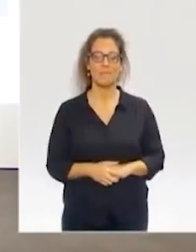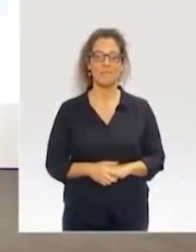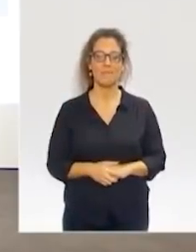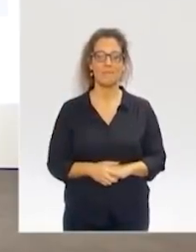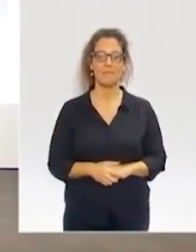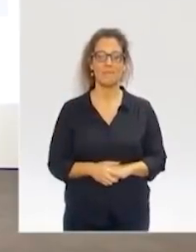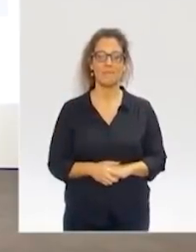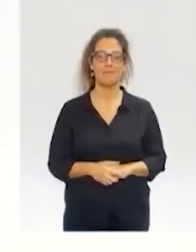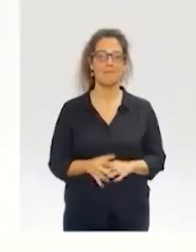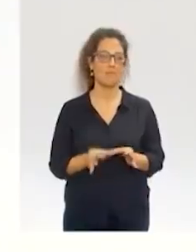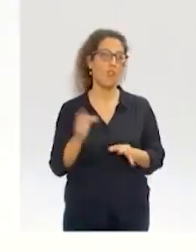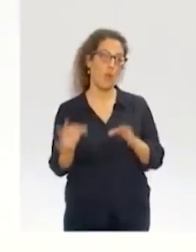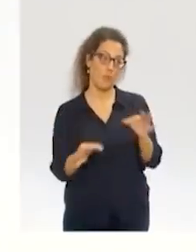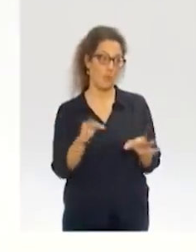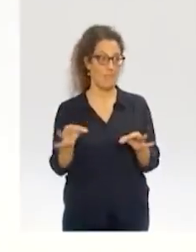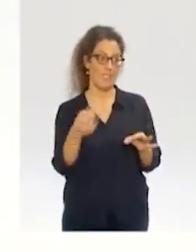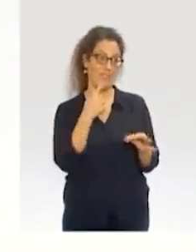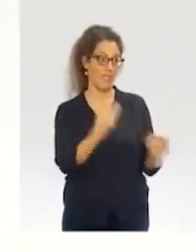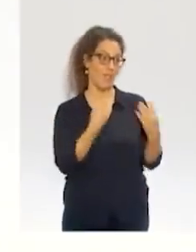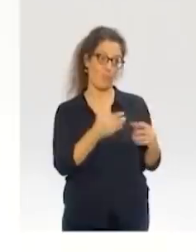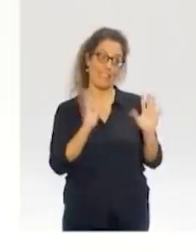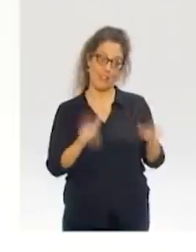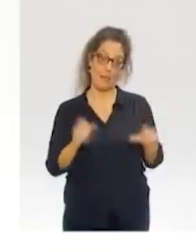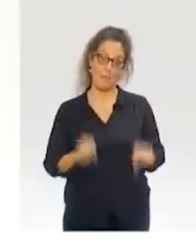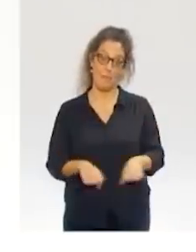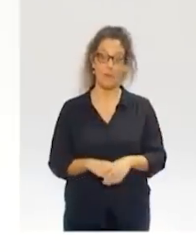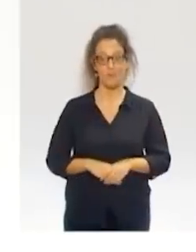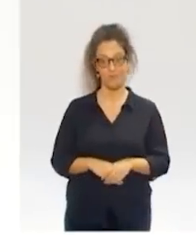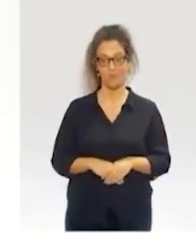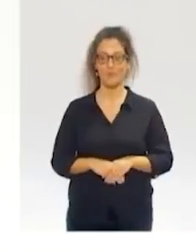La pandémie n'empêche pas la moquerie, monsieur le Premier ministre.